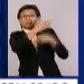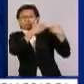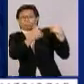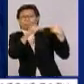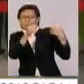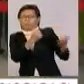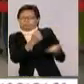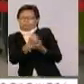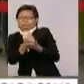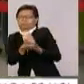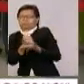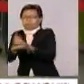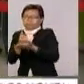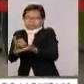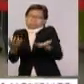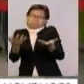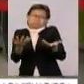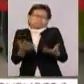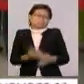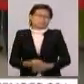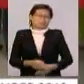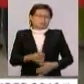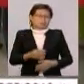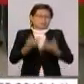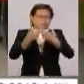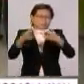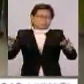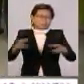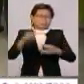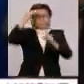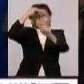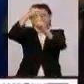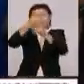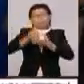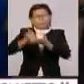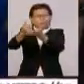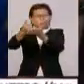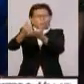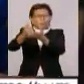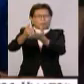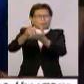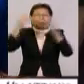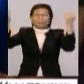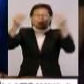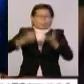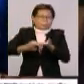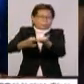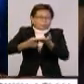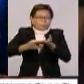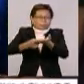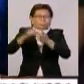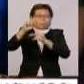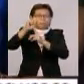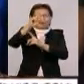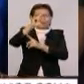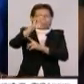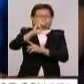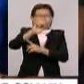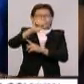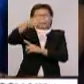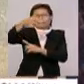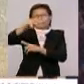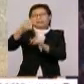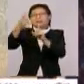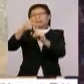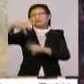yang mana yang patut. Beliau menyempurnakan misi bantuan kemanusiaan Majlis Perundingan Pertubuhan Islam Malaysia MAPIM ke